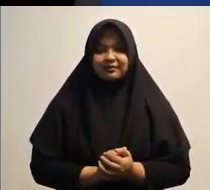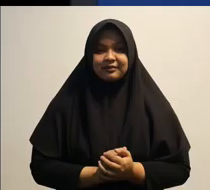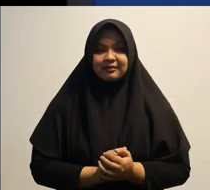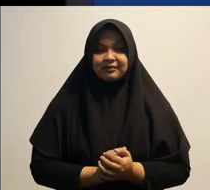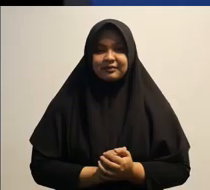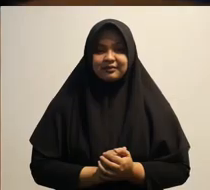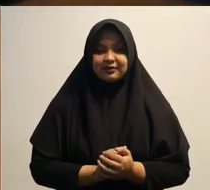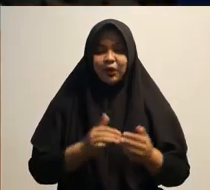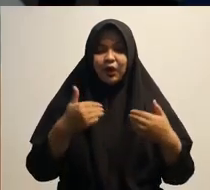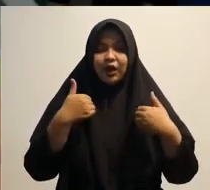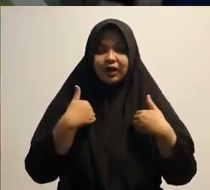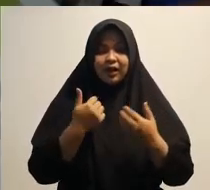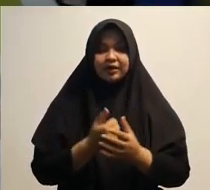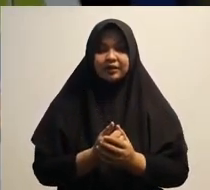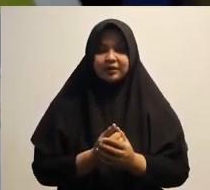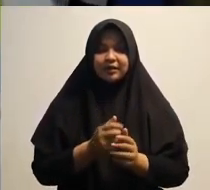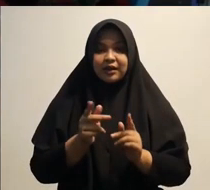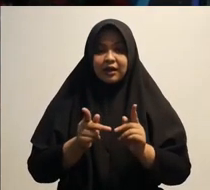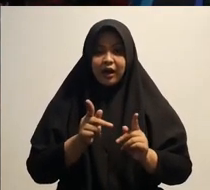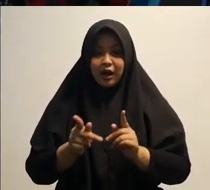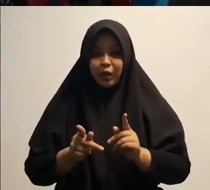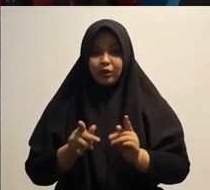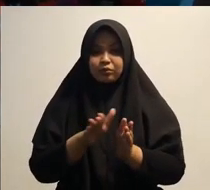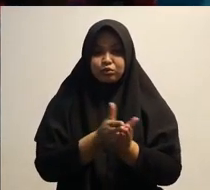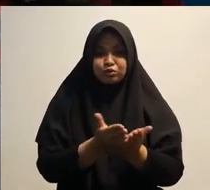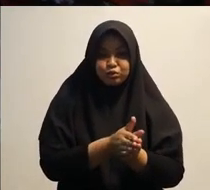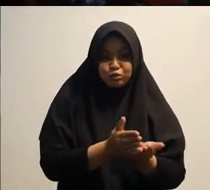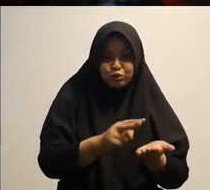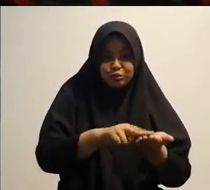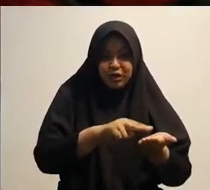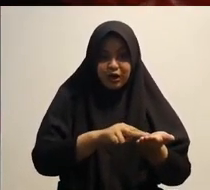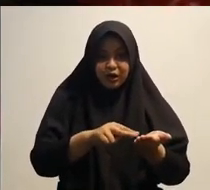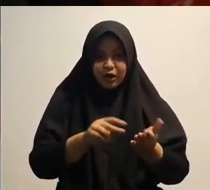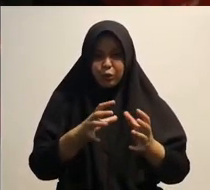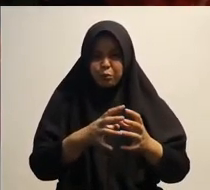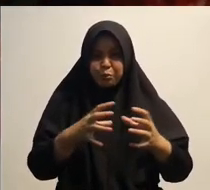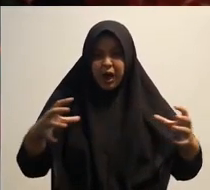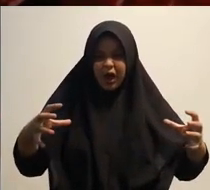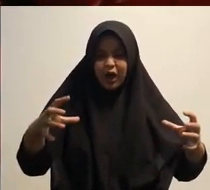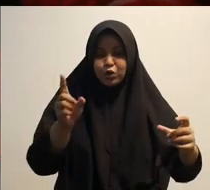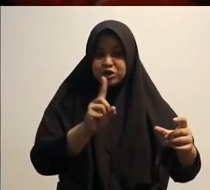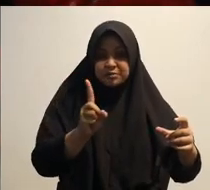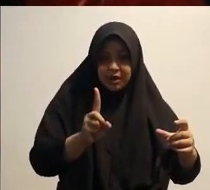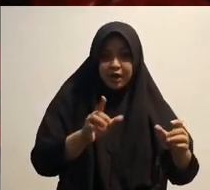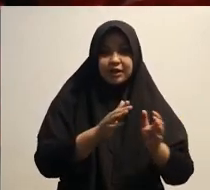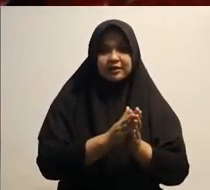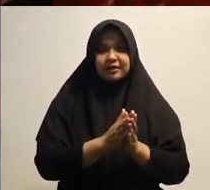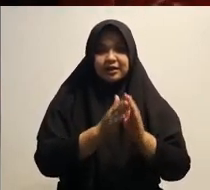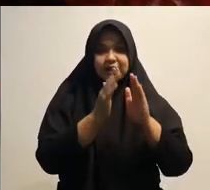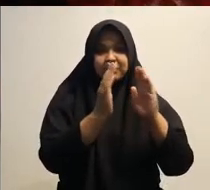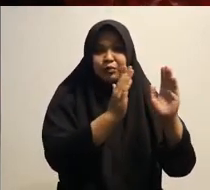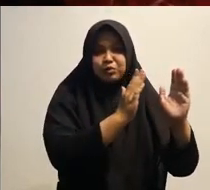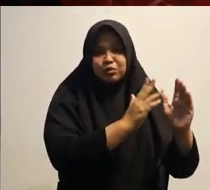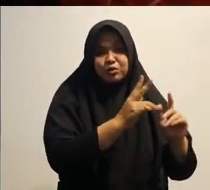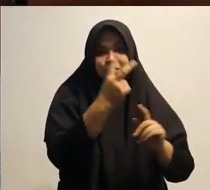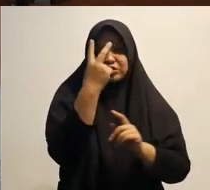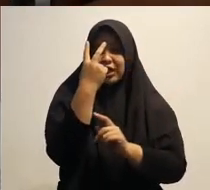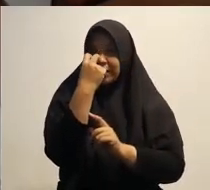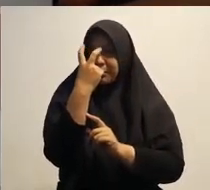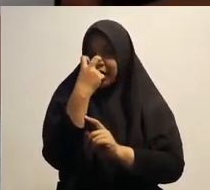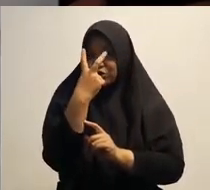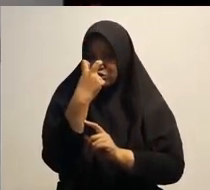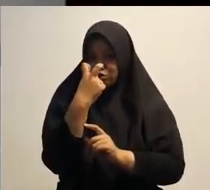Terima kasih. Ada yang banyak itu kalau di ini yang banyak memberikan novel itu biasanya di BPBI